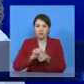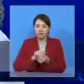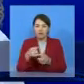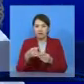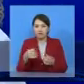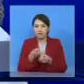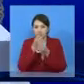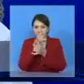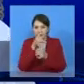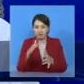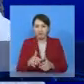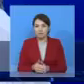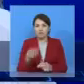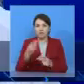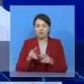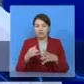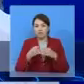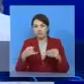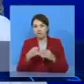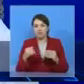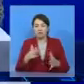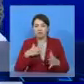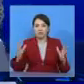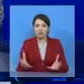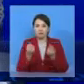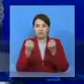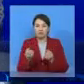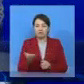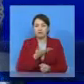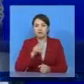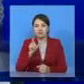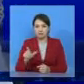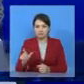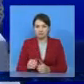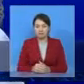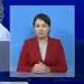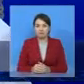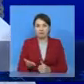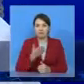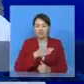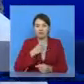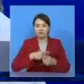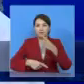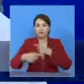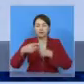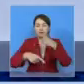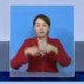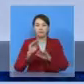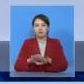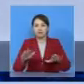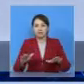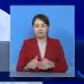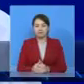не постираешь. Это земля, которая спасла наш народ. Вот это мы передаем и своим детям.